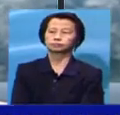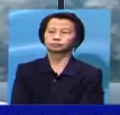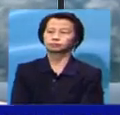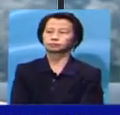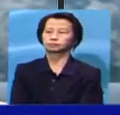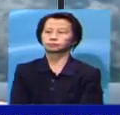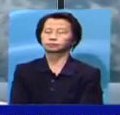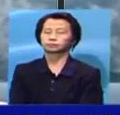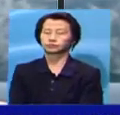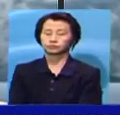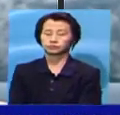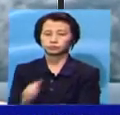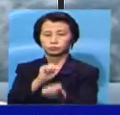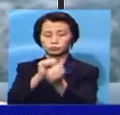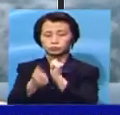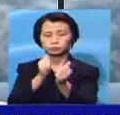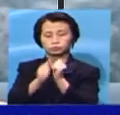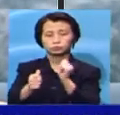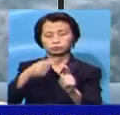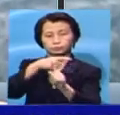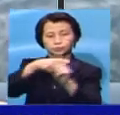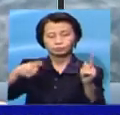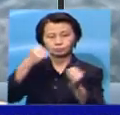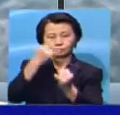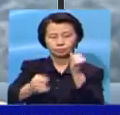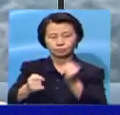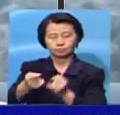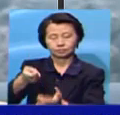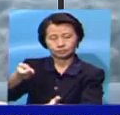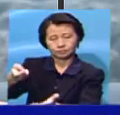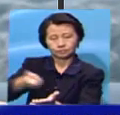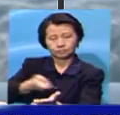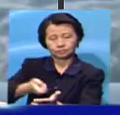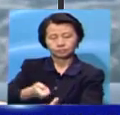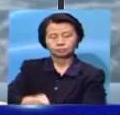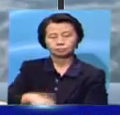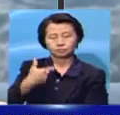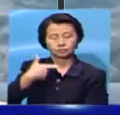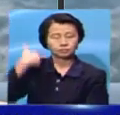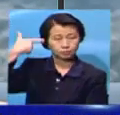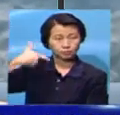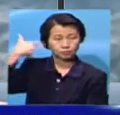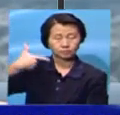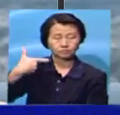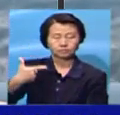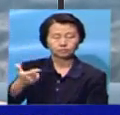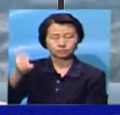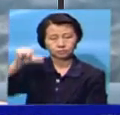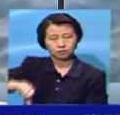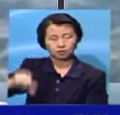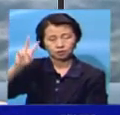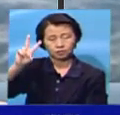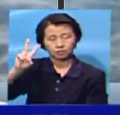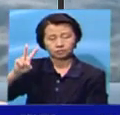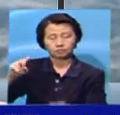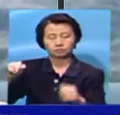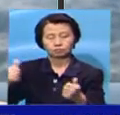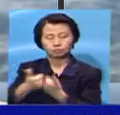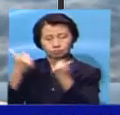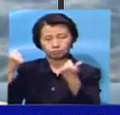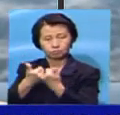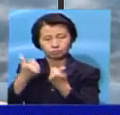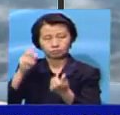kita ke laporan sukan separuh akhir Liga hoki dunia London selepas tewas dalam dua perlawanan awal kepada Argentina